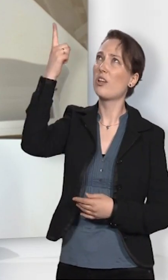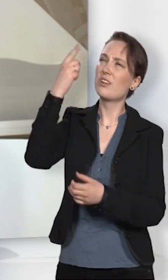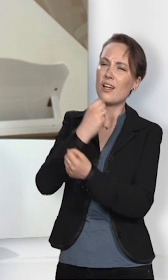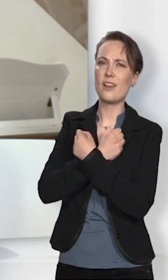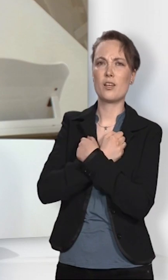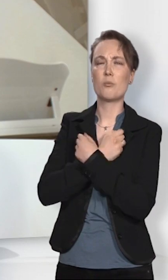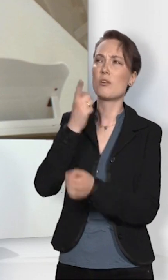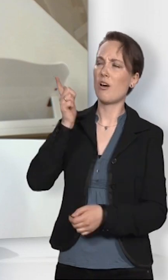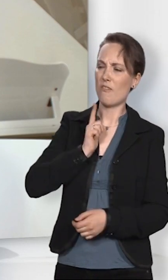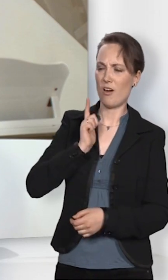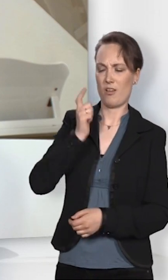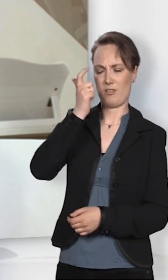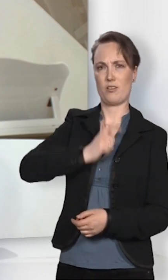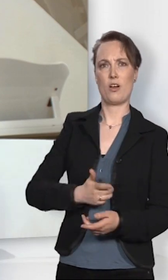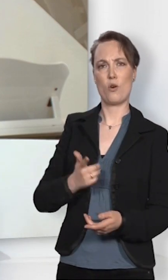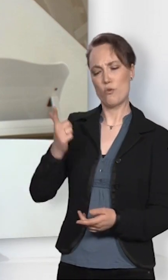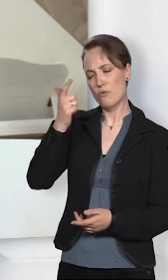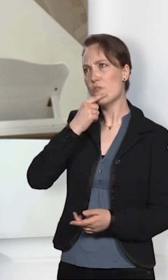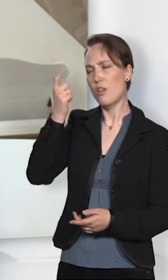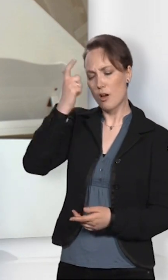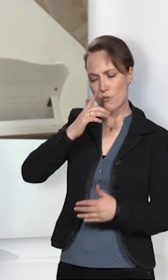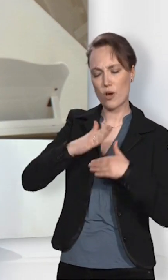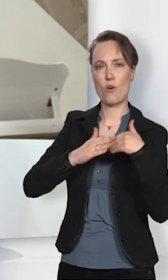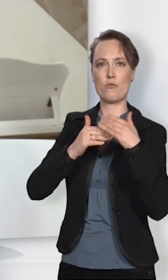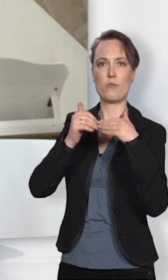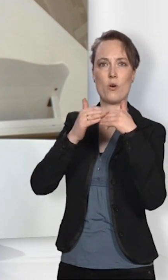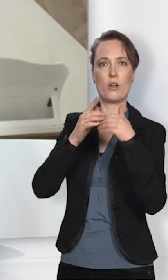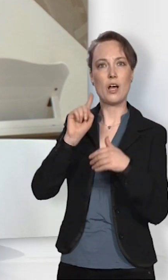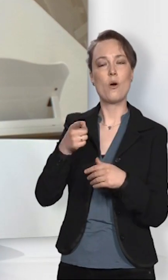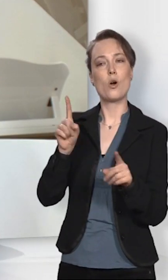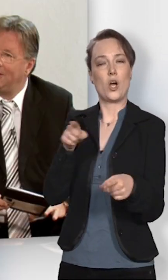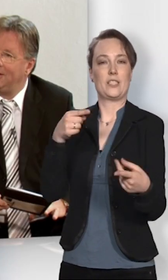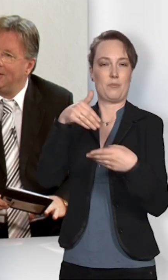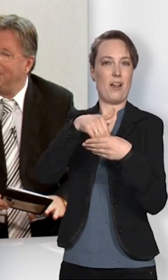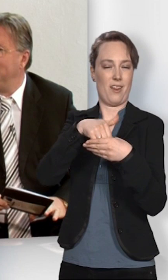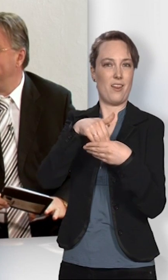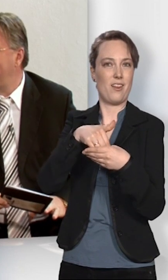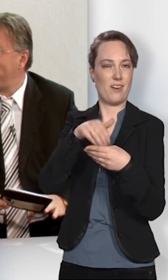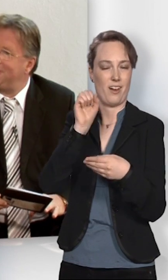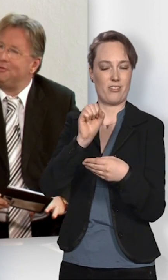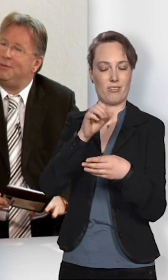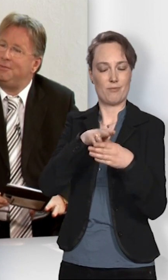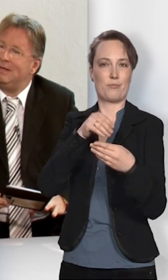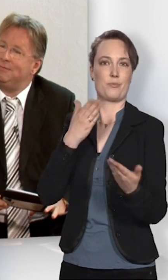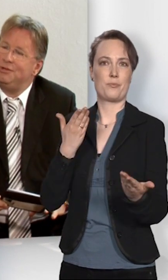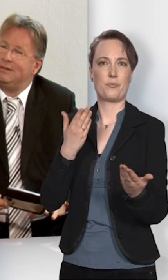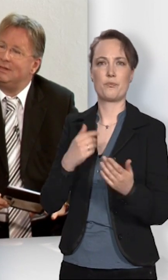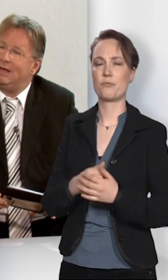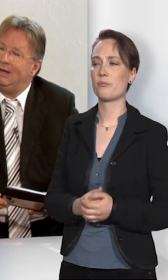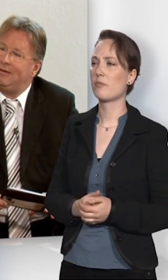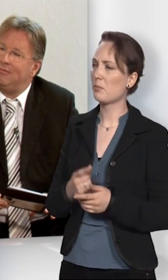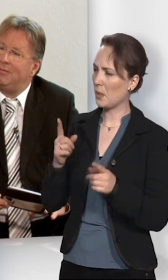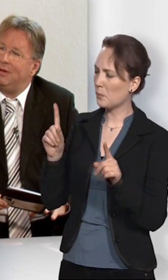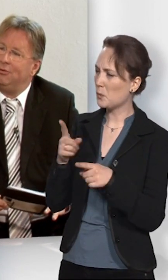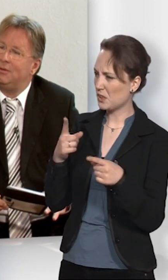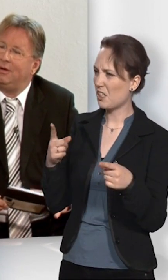auf dich wartet und dich wieder aufbauen will, weil das er auch im Gospel vorkommt. Deprimiert könnte man doch zum Beispiel als Musiker